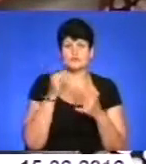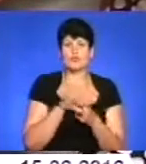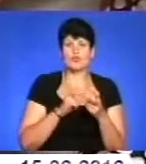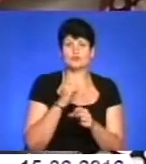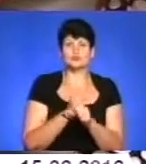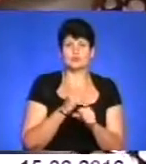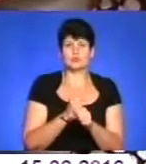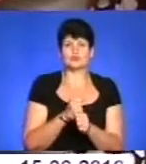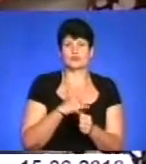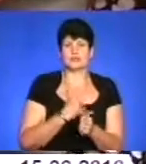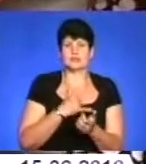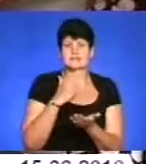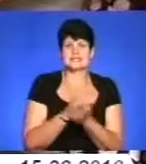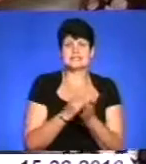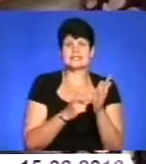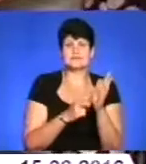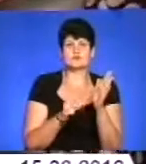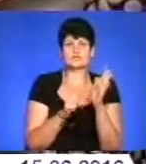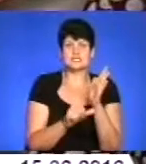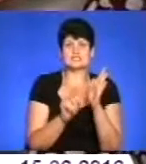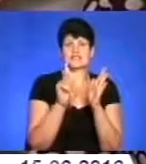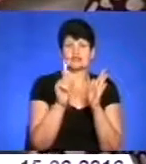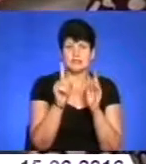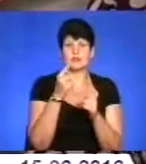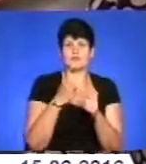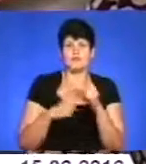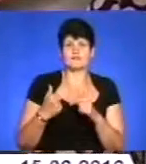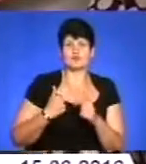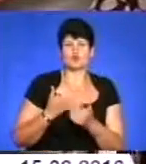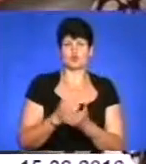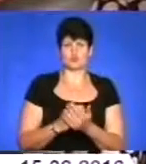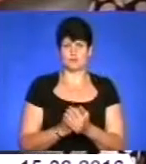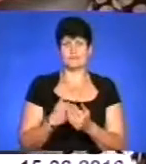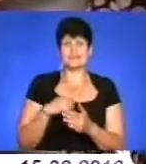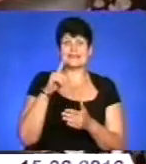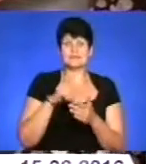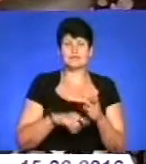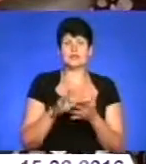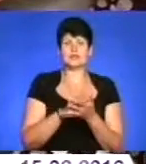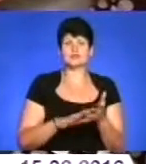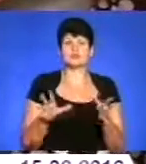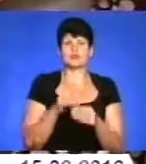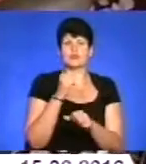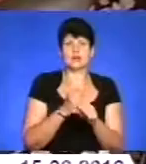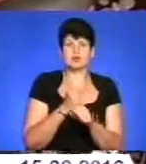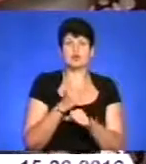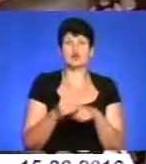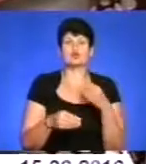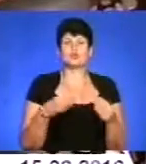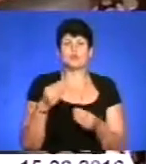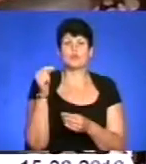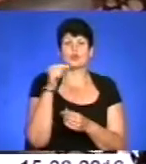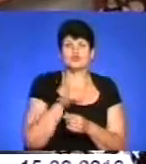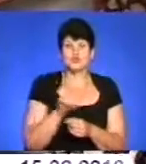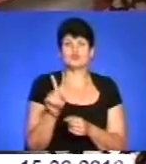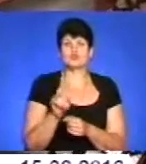нас перебуває на обліку 761 демобілізований військовослужбовець. Ми надіємося на подальшу співпрацю з роботодавцями, про те, що вони